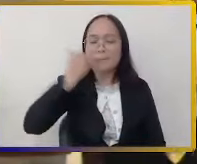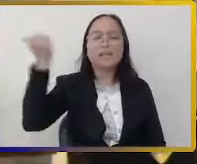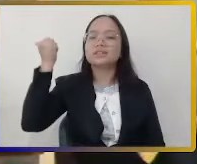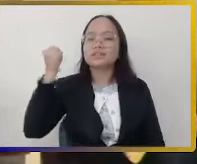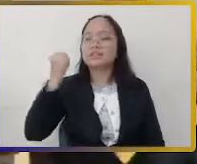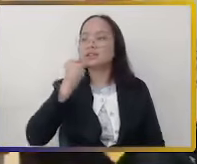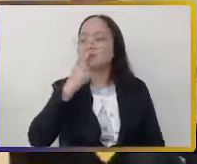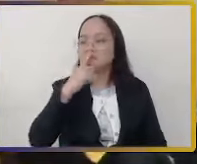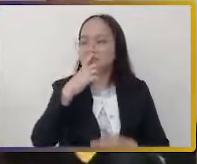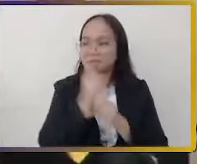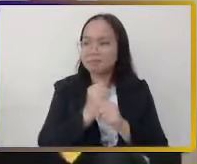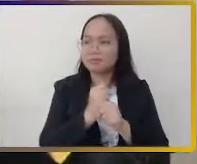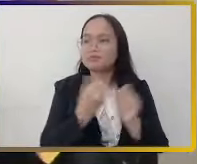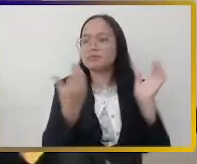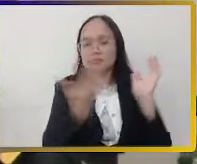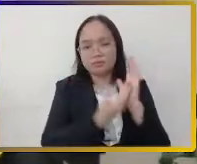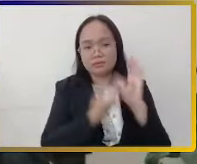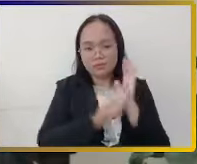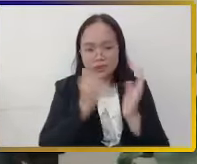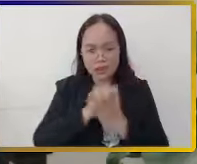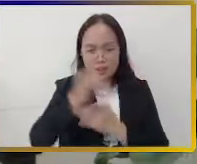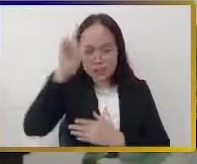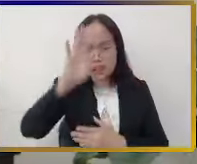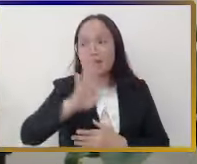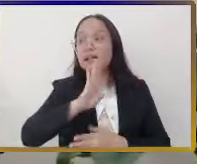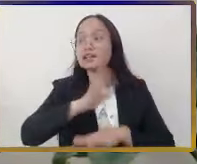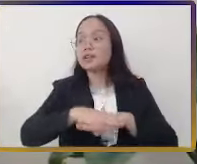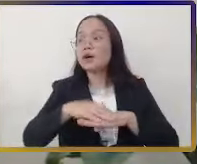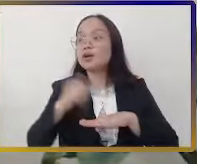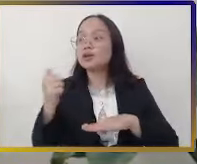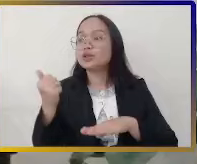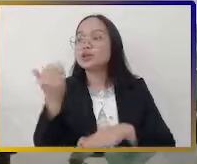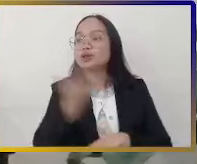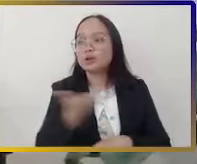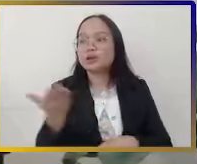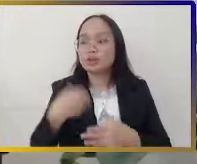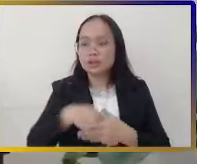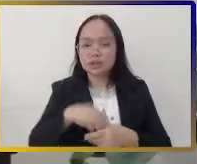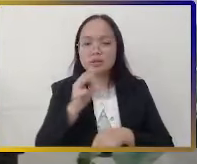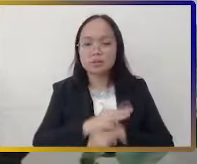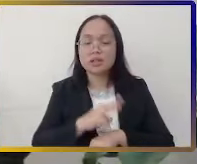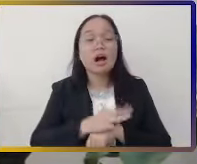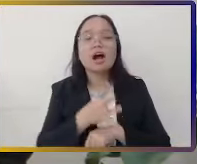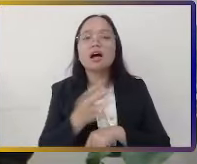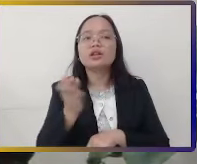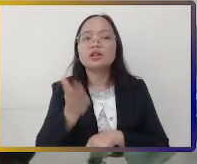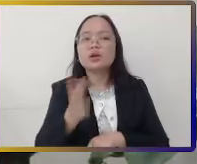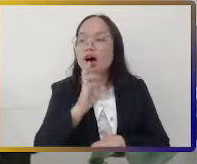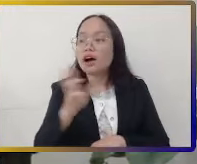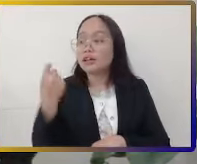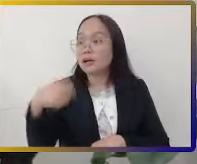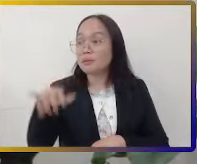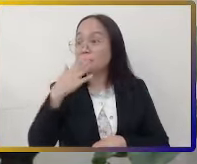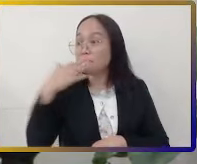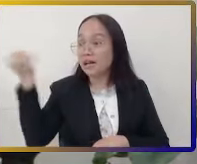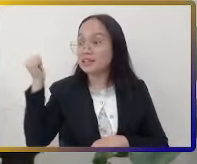assurance that God is called, that God called you in the ministry. And you are the best